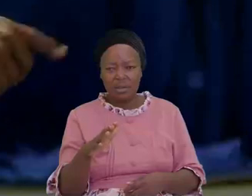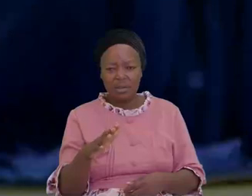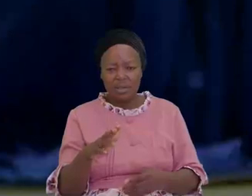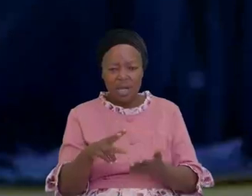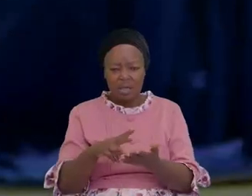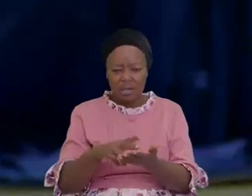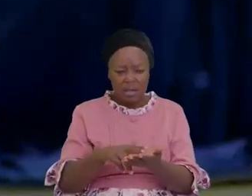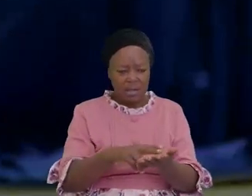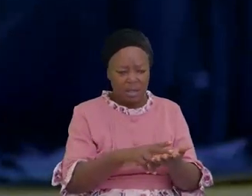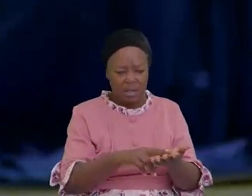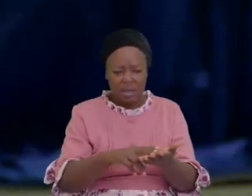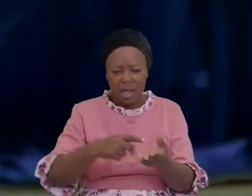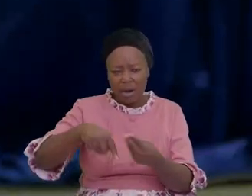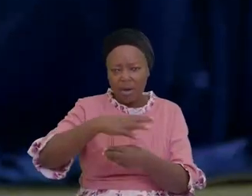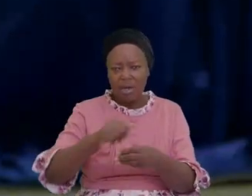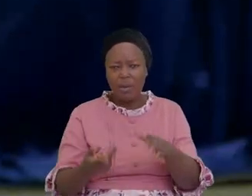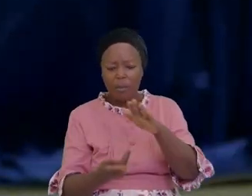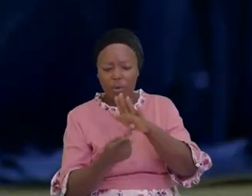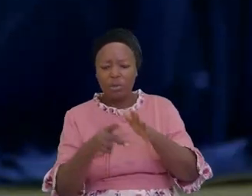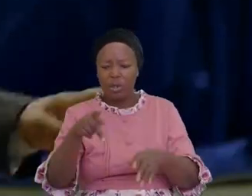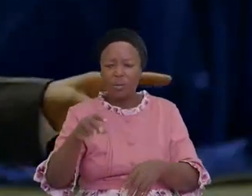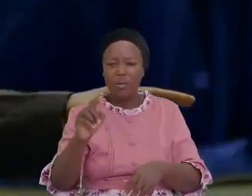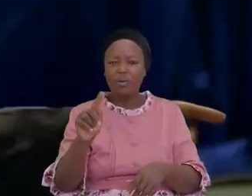qui dansait autour d'un pot.